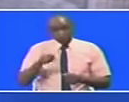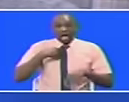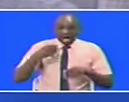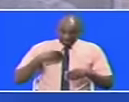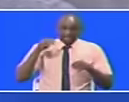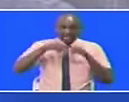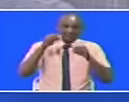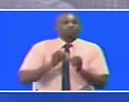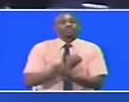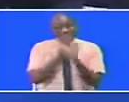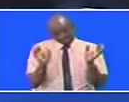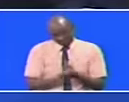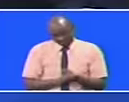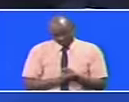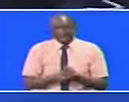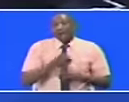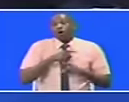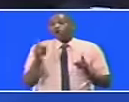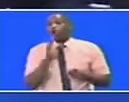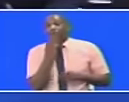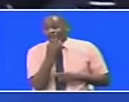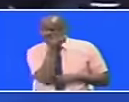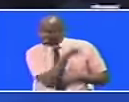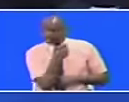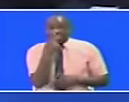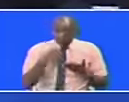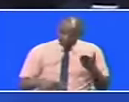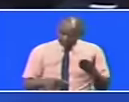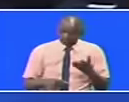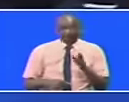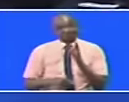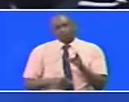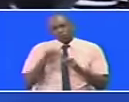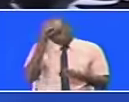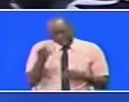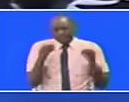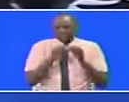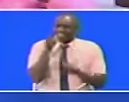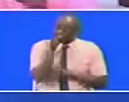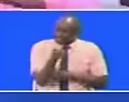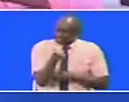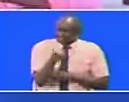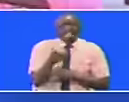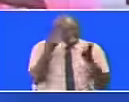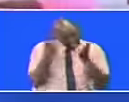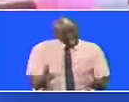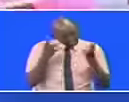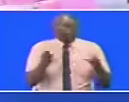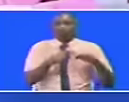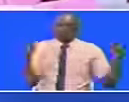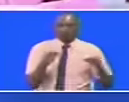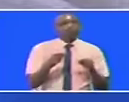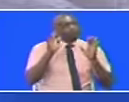Huku kiongozi wa ANC Musalia Mudavadi akiungama ni kwa nini mkutano huo ni wakufa kupona kwa mrengo wa